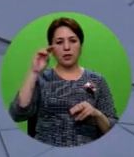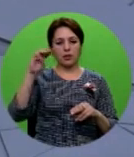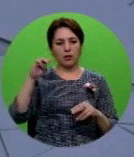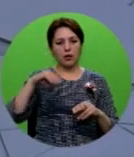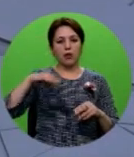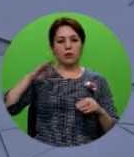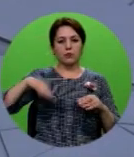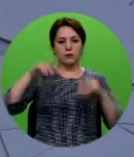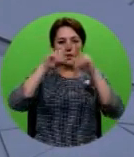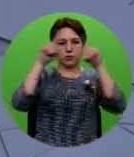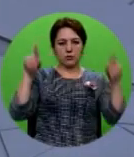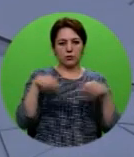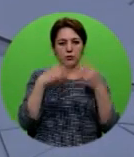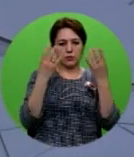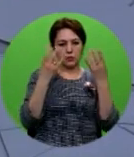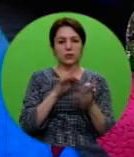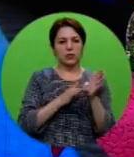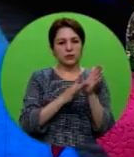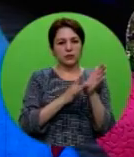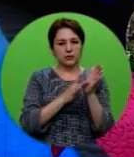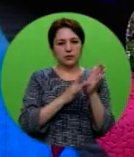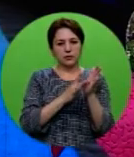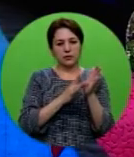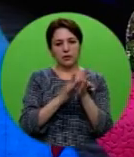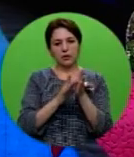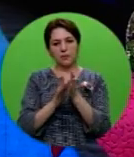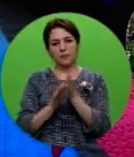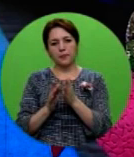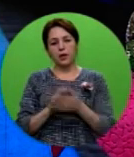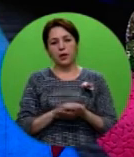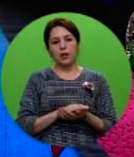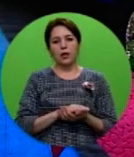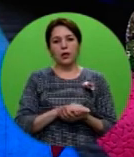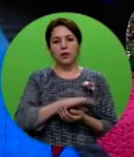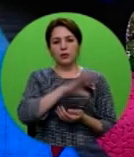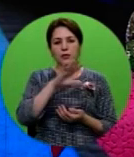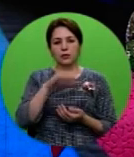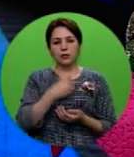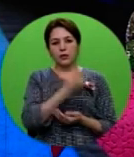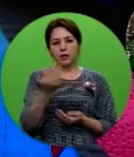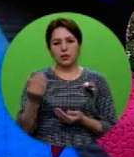мы их убираем с помощью ластика. Наш линейный рисунок практически готов.